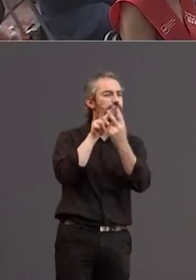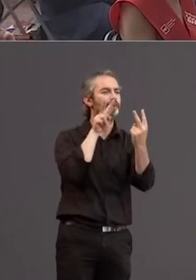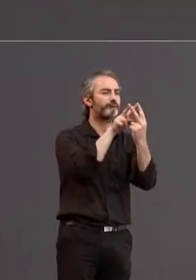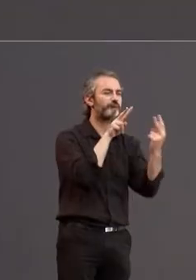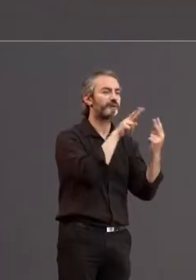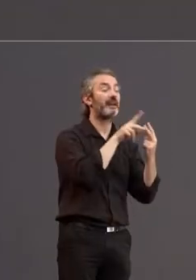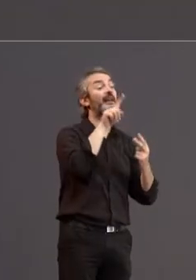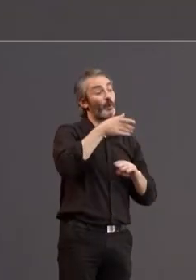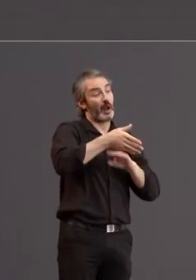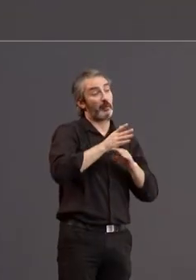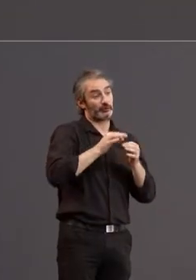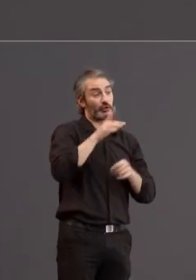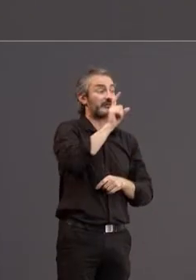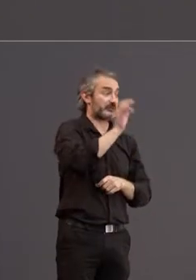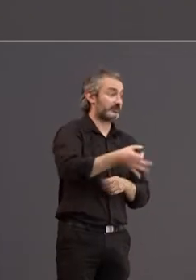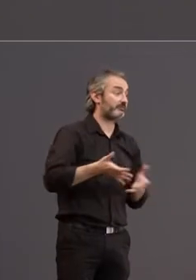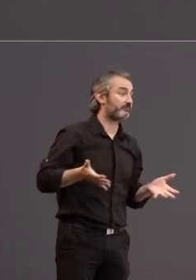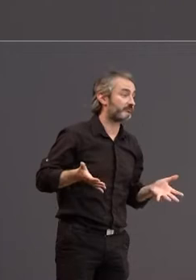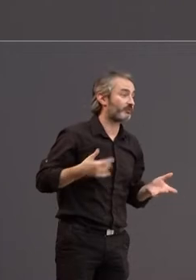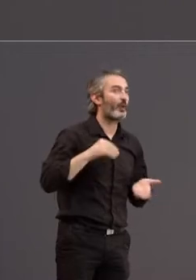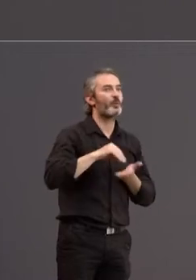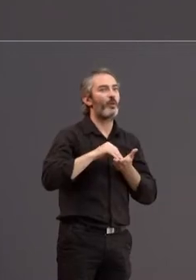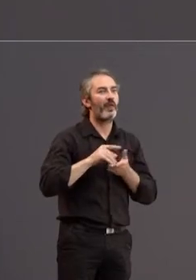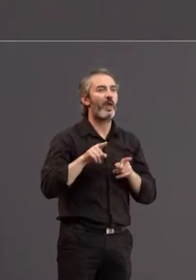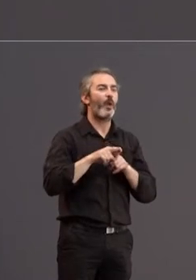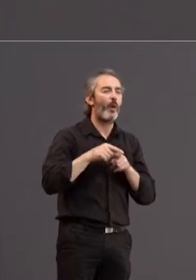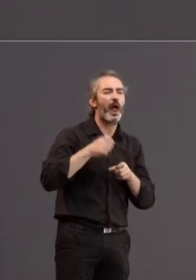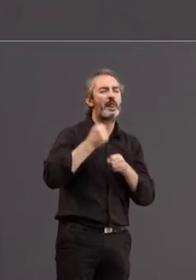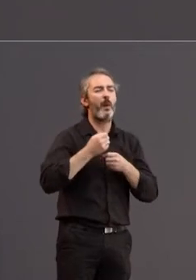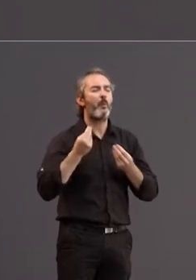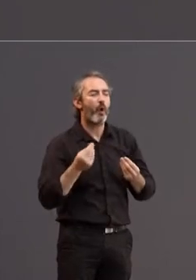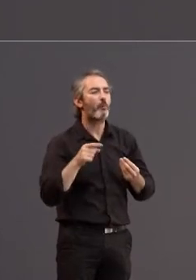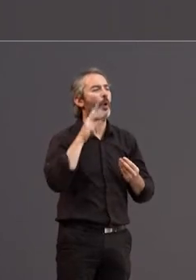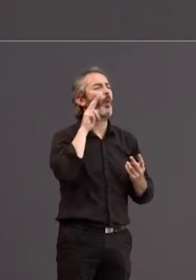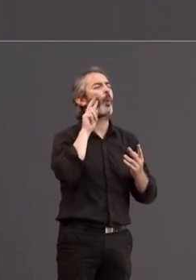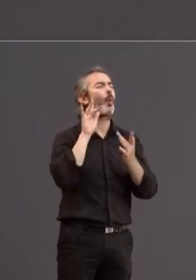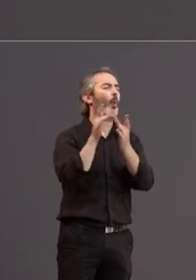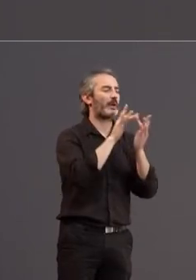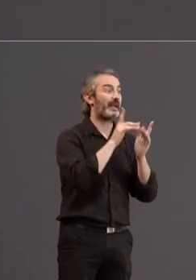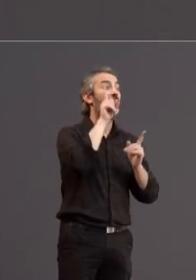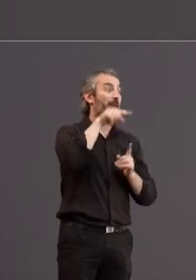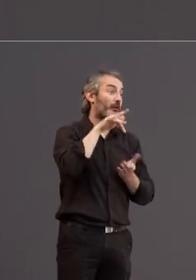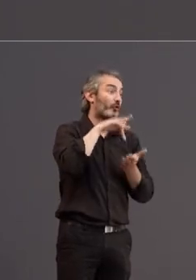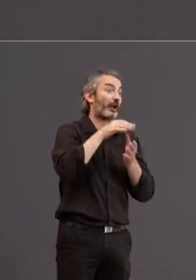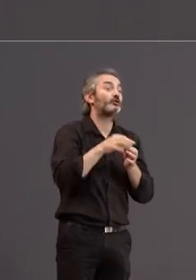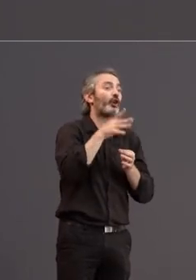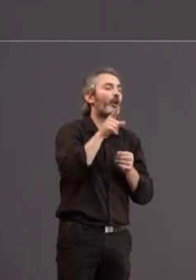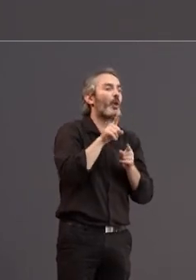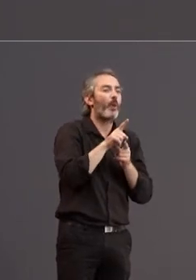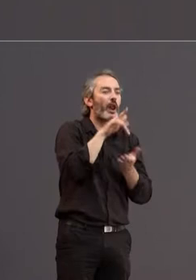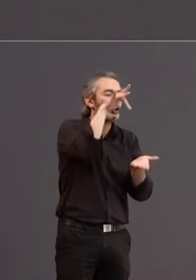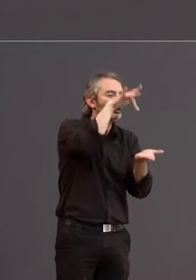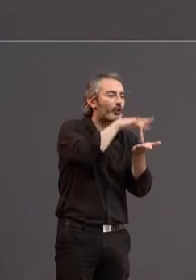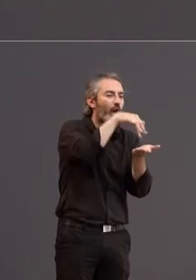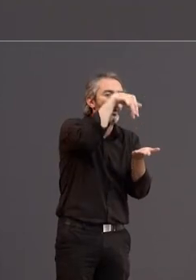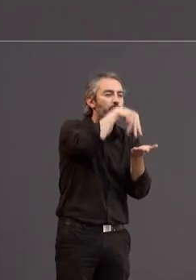ho és tenir sort, no ho descartem. Moltes vegades diem, heu de treballar molt, heu de conèixer gent, però també està aquest factor sort, no? El fet d'estar en un lloc i